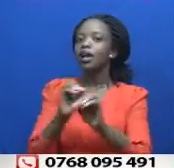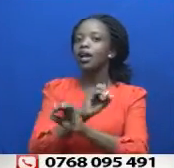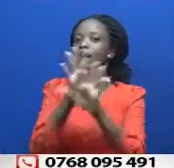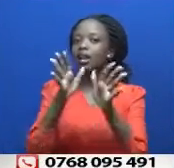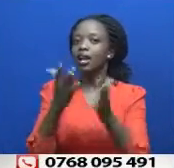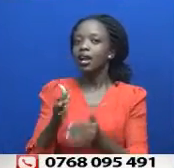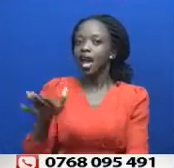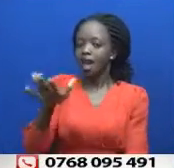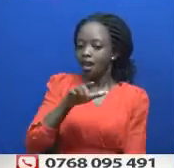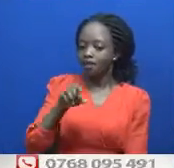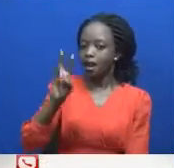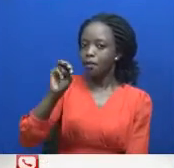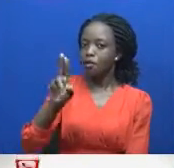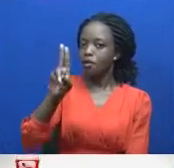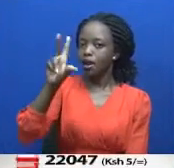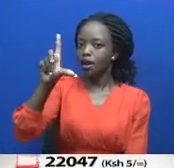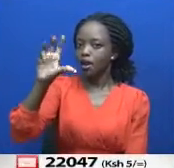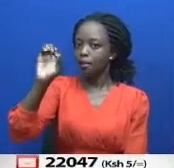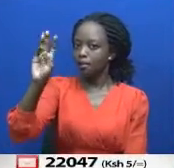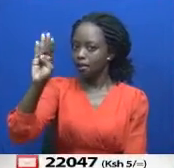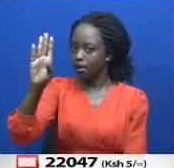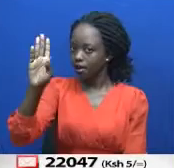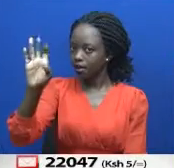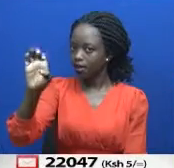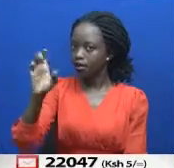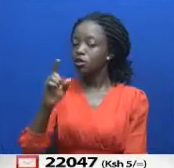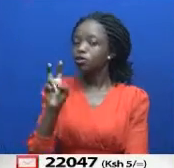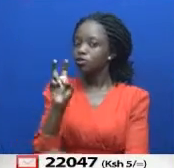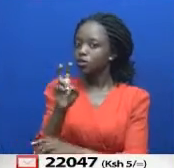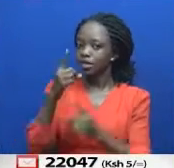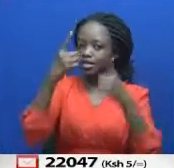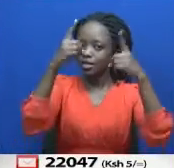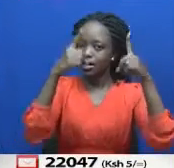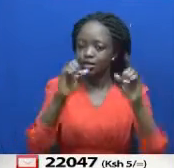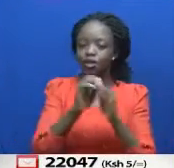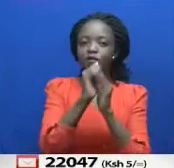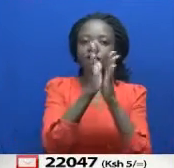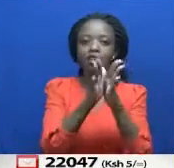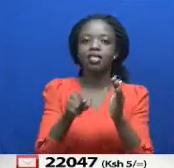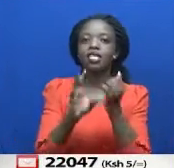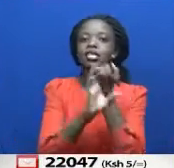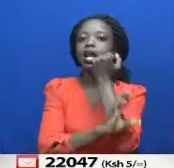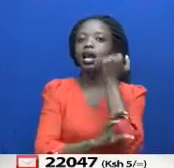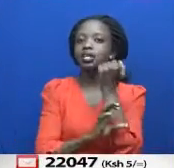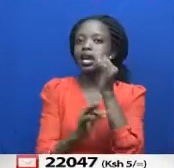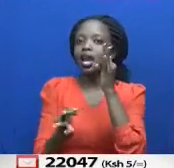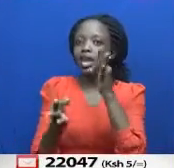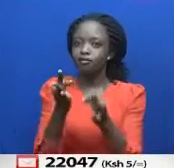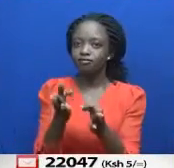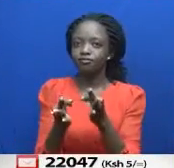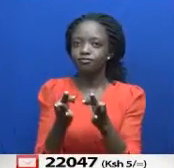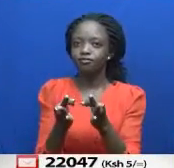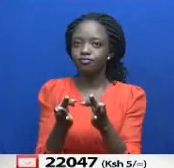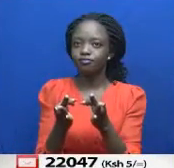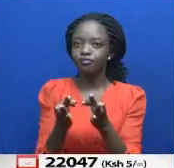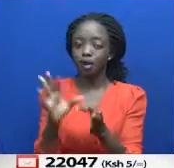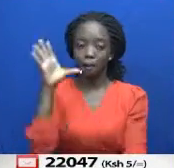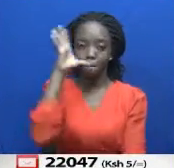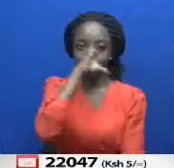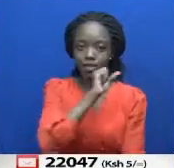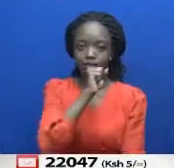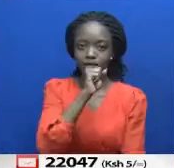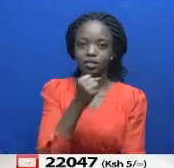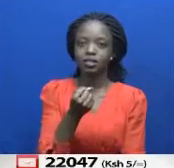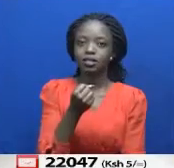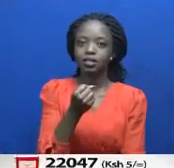Mlembe kutumia takwimu zake kuona kuwa inaweza kufanikisha na kutoa uongozi wa taifa hili. Endapo watakosa kulenga